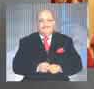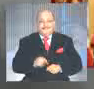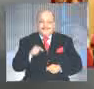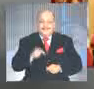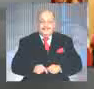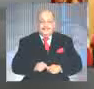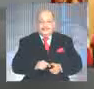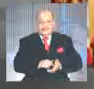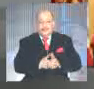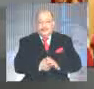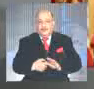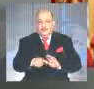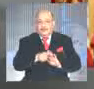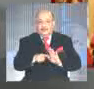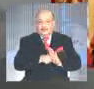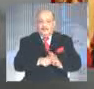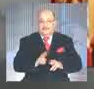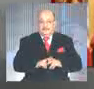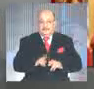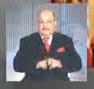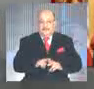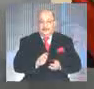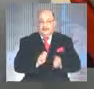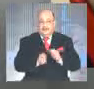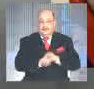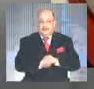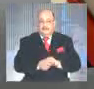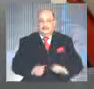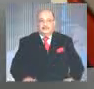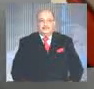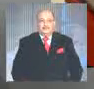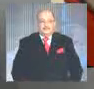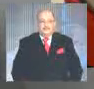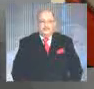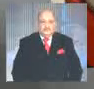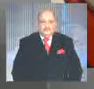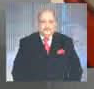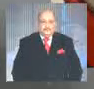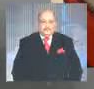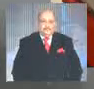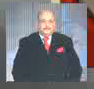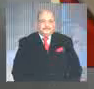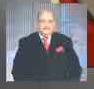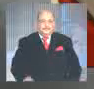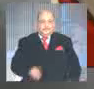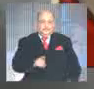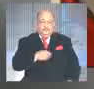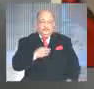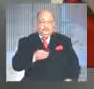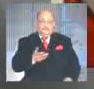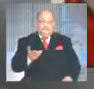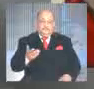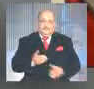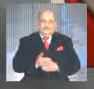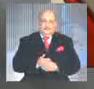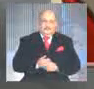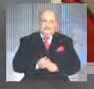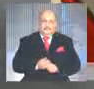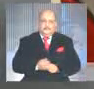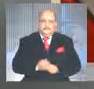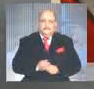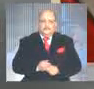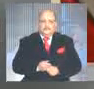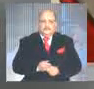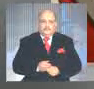في تكوينهم ولا في إرشادهم. فكرت في مشروع فريقوات في المنطقة تاعنا، بحكم المنطقة ذيك ناقصة